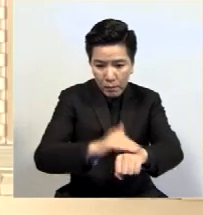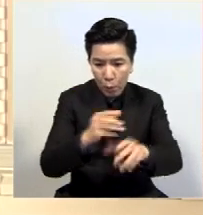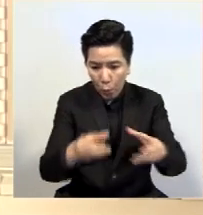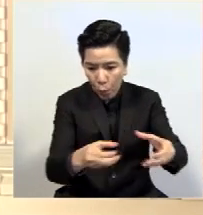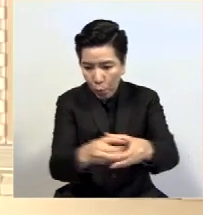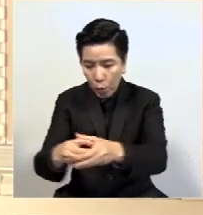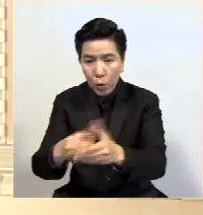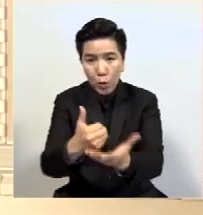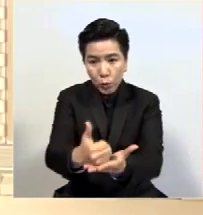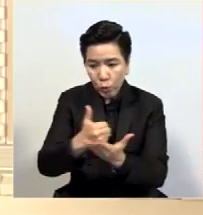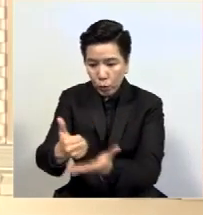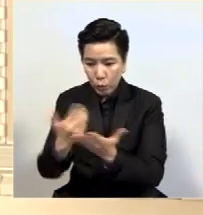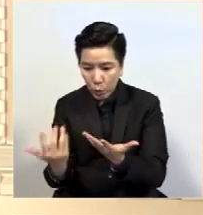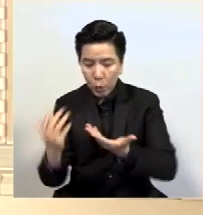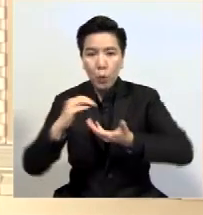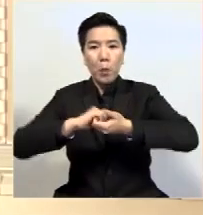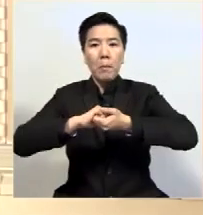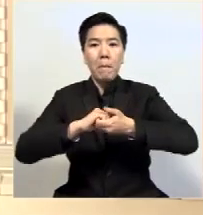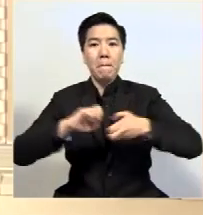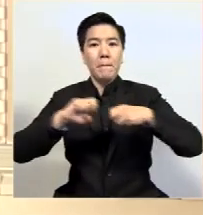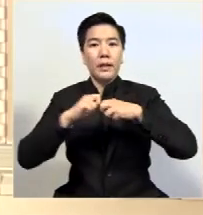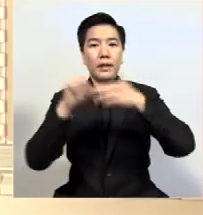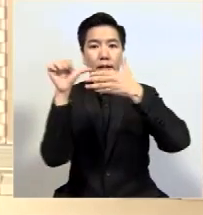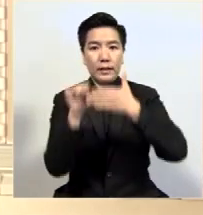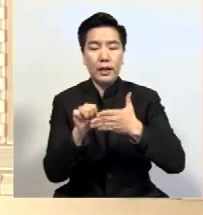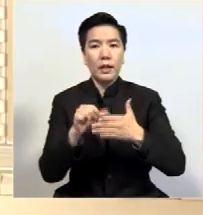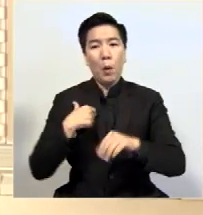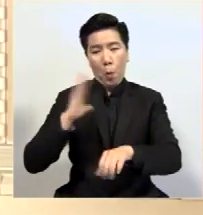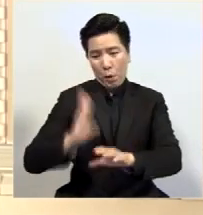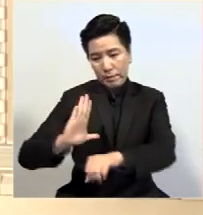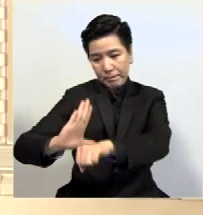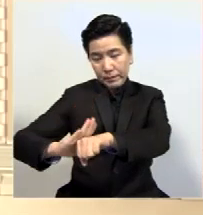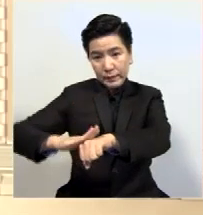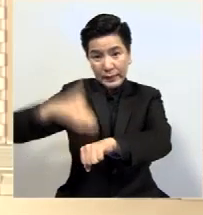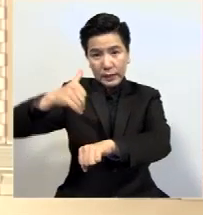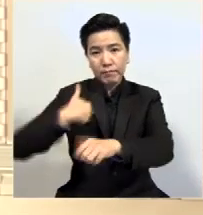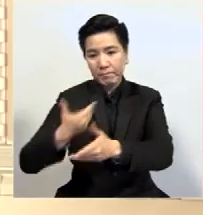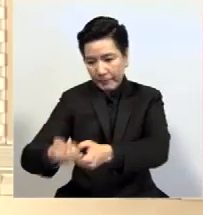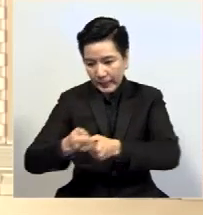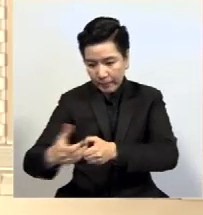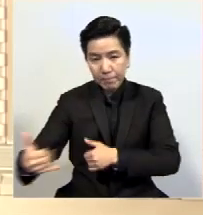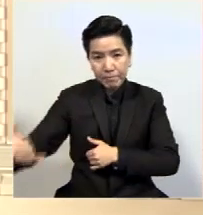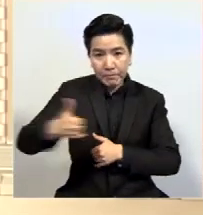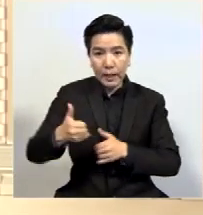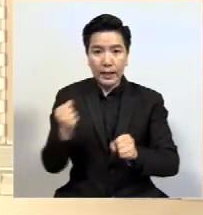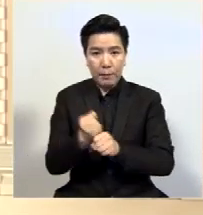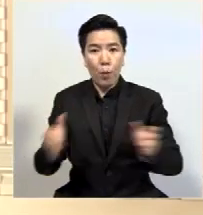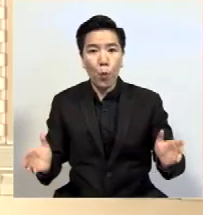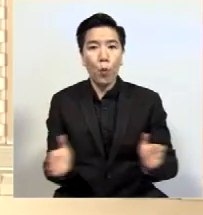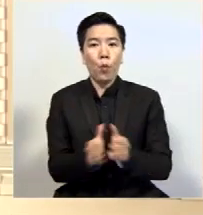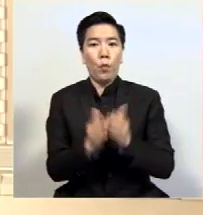กลุ่มในการที่จะเข้ามาร่วมมือกันแก้ปัญหาผมจะดึงคนเก่งเหล่านี้มาร่วมกันทำงานต่อจ